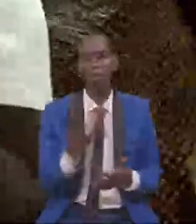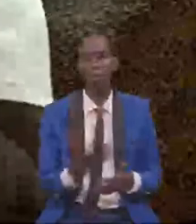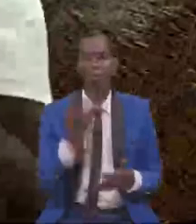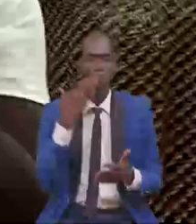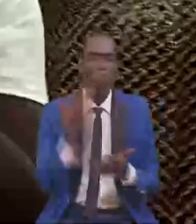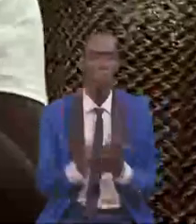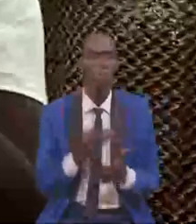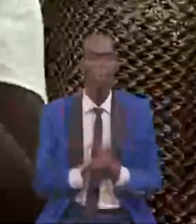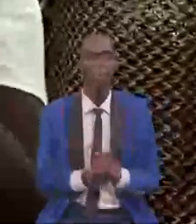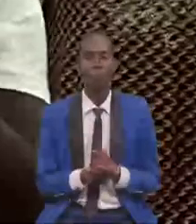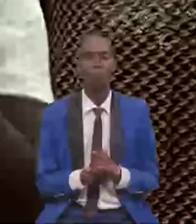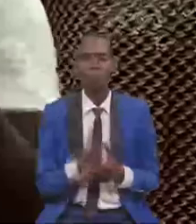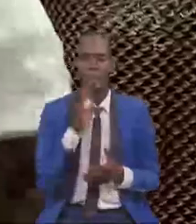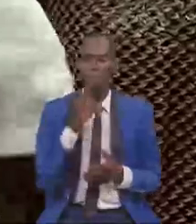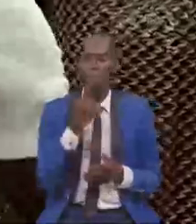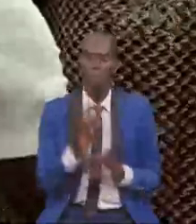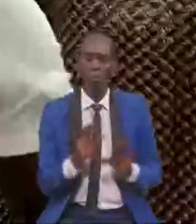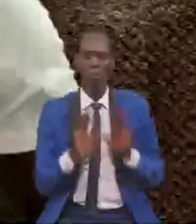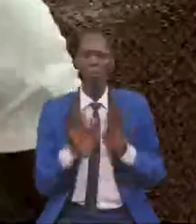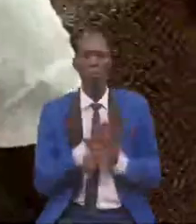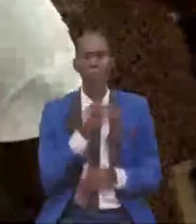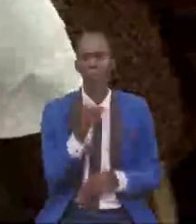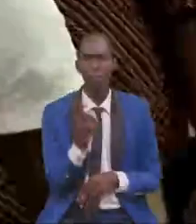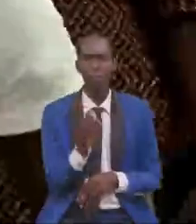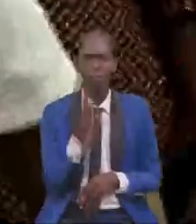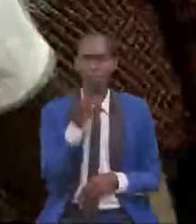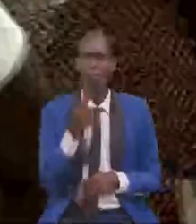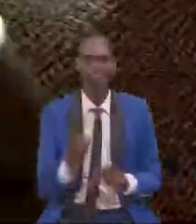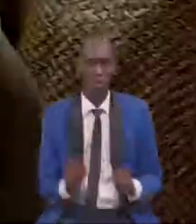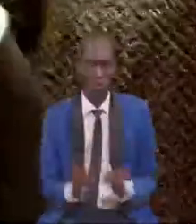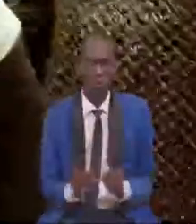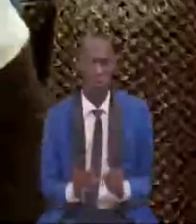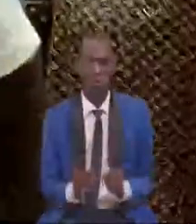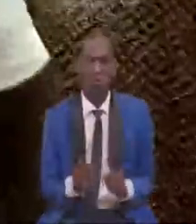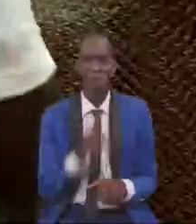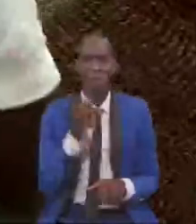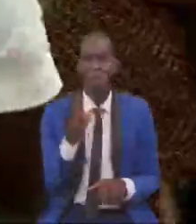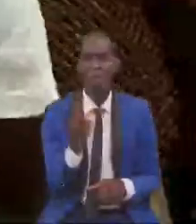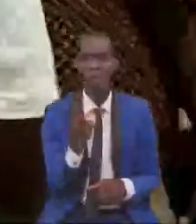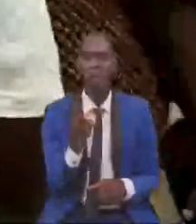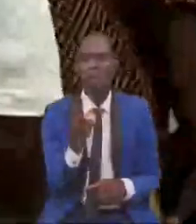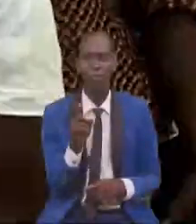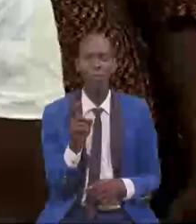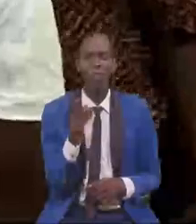merveille. Est-ce que vous êtes peureux? Si vous êtes timide?